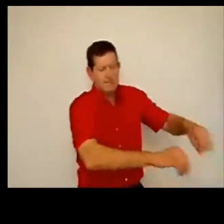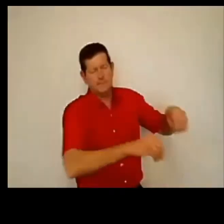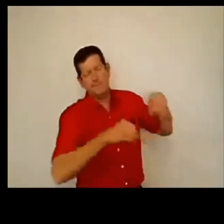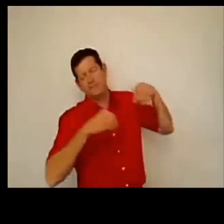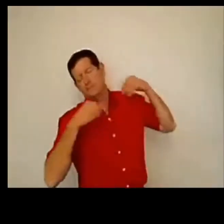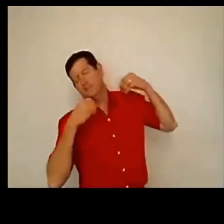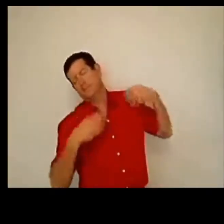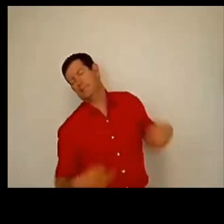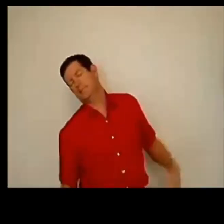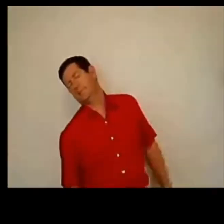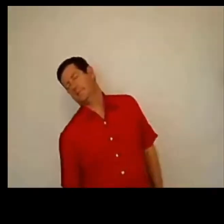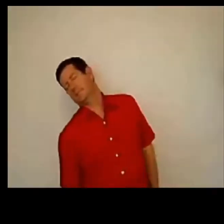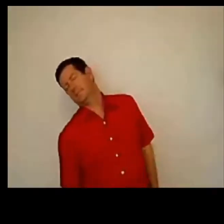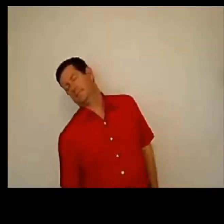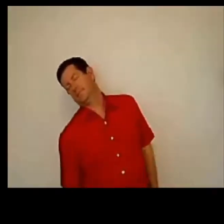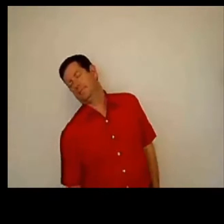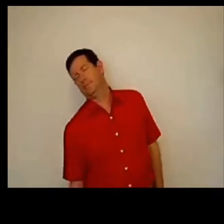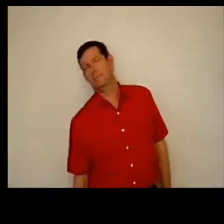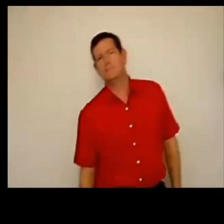Se coucher.